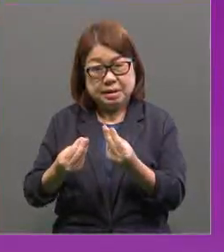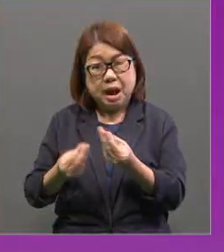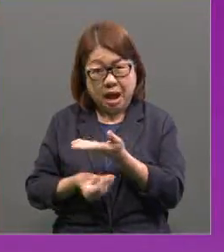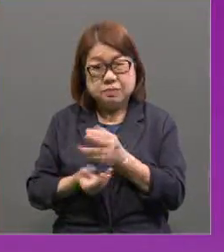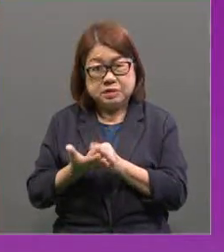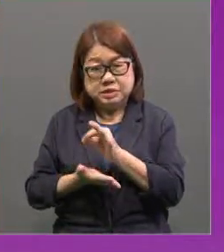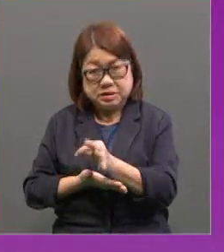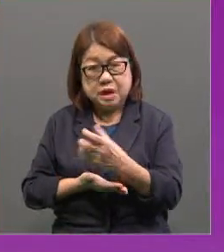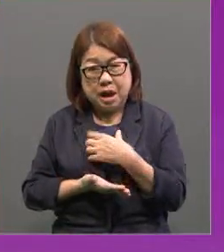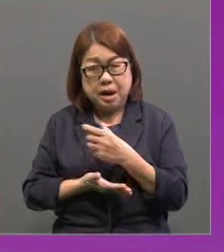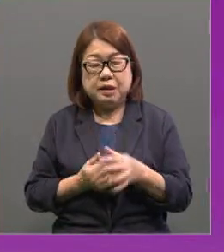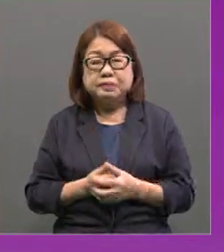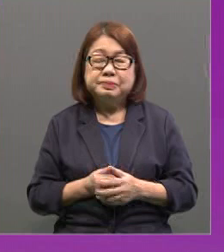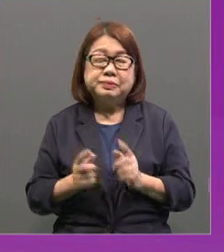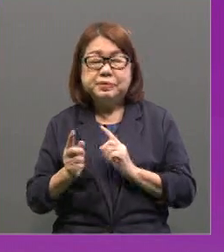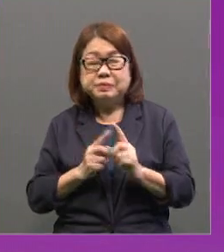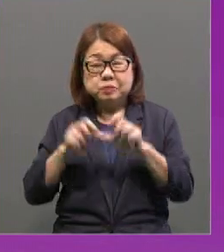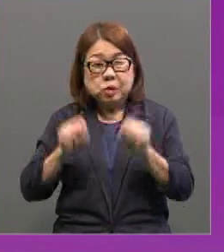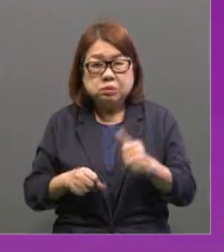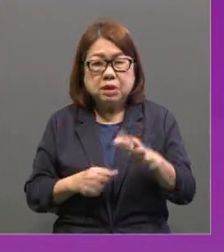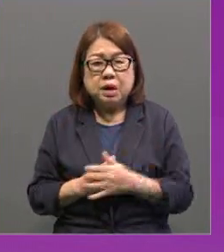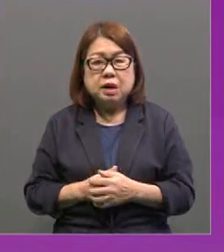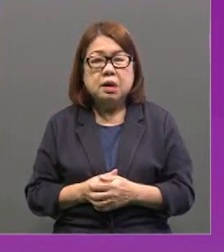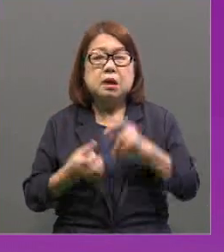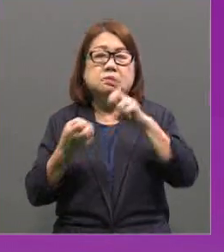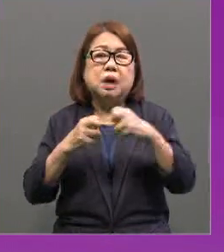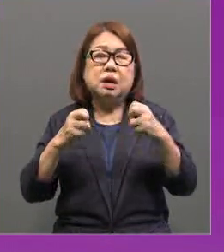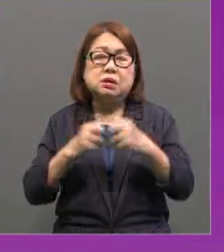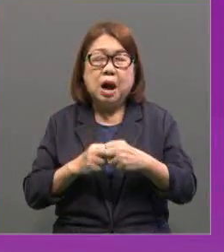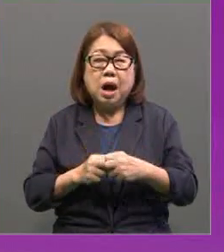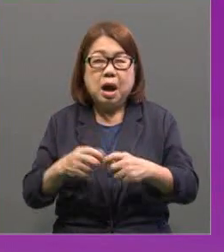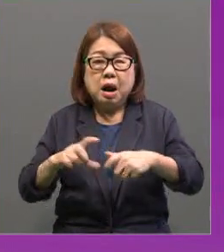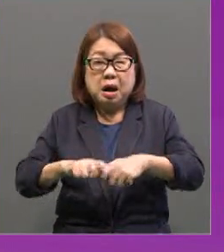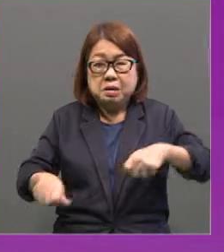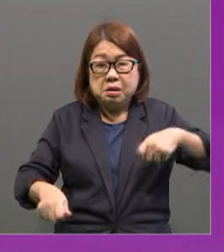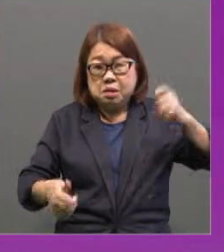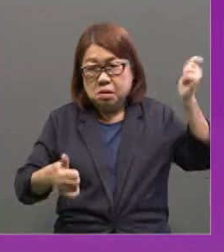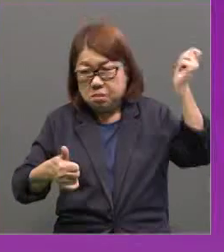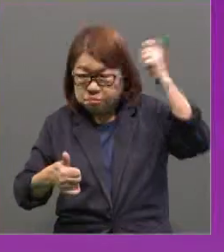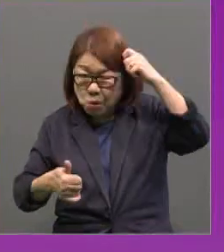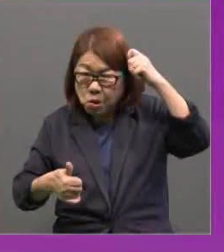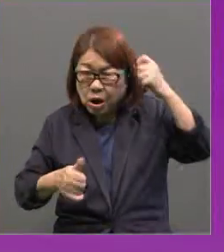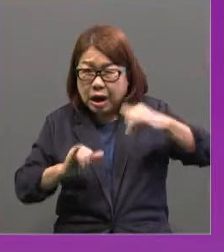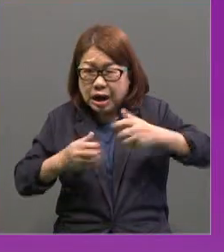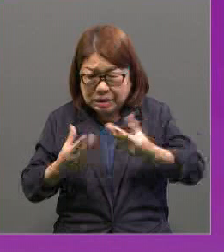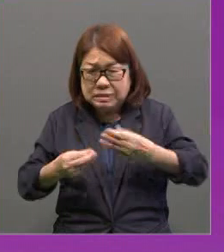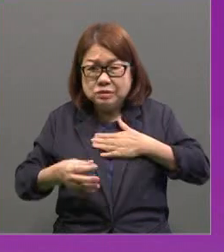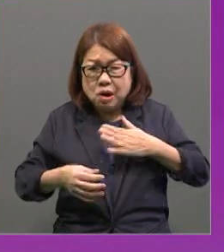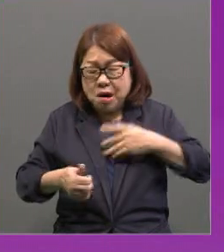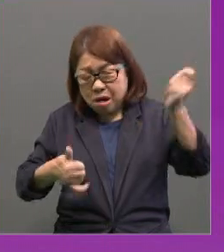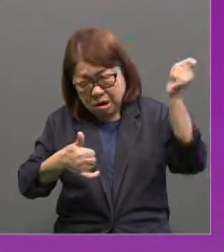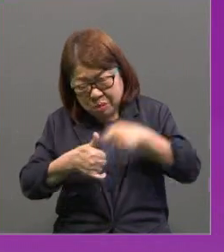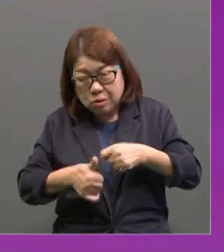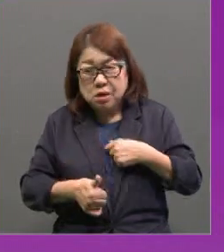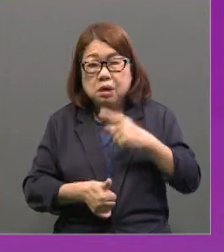แต่สุดท้ายคุยไปคุยมาตกลงกันไม่ได้ก่อเหตุฟันศีรษะเจ้าของที่เสียชีวิตซะอย่างนั้นเลยแล้วก็หลบหนีไป